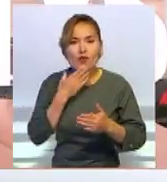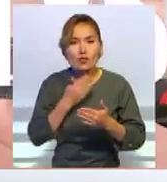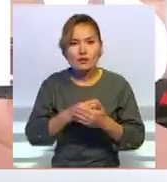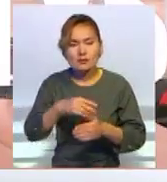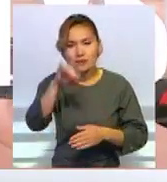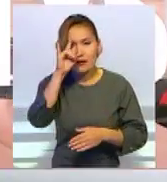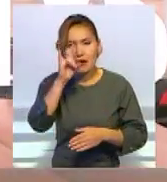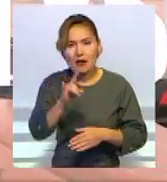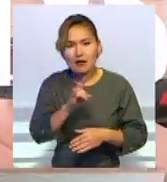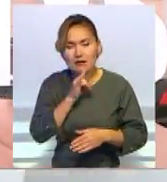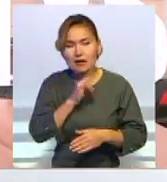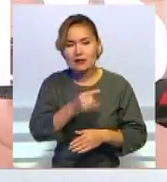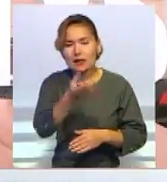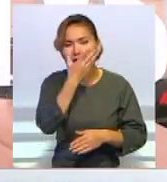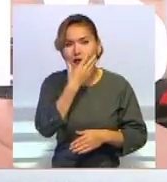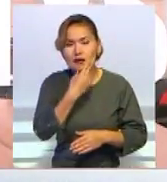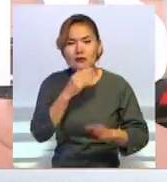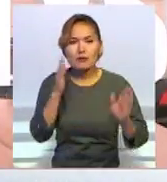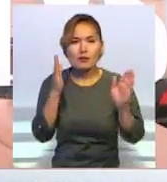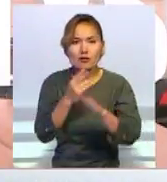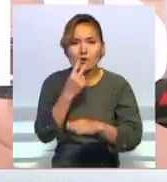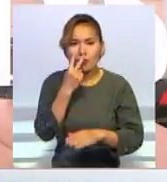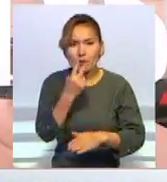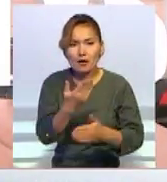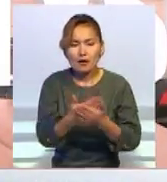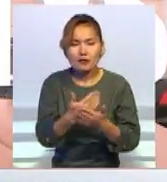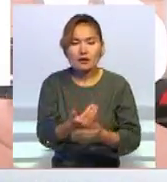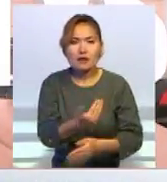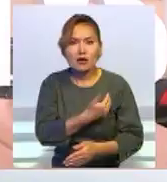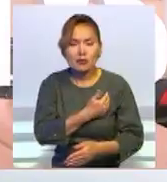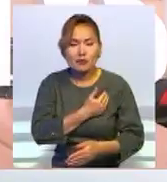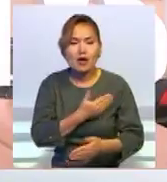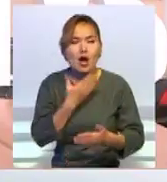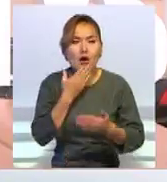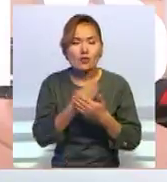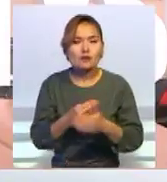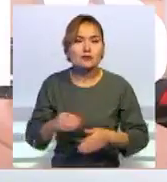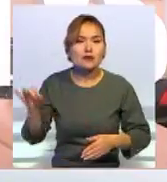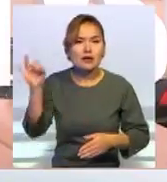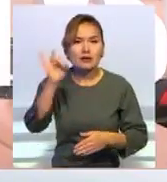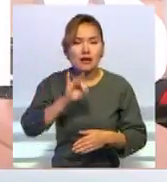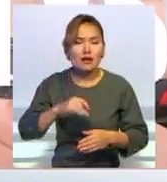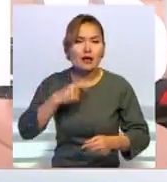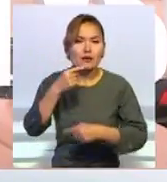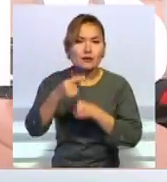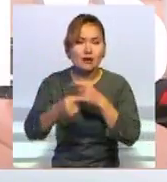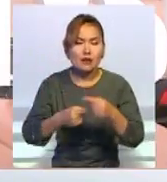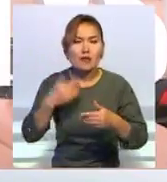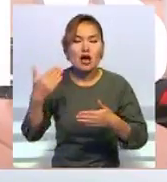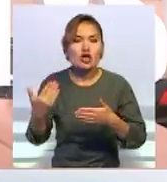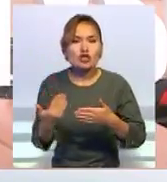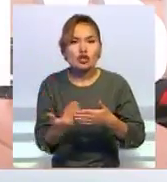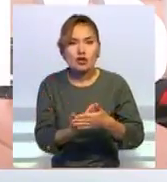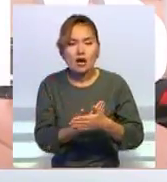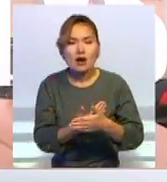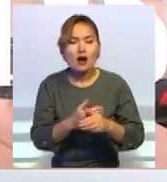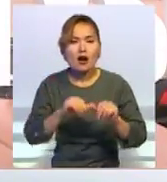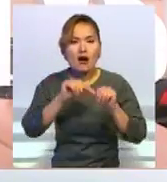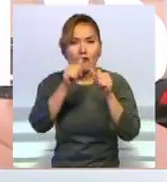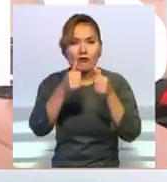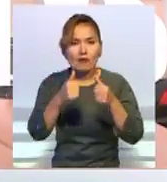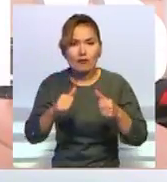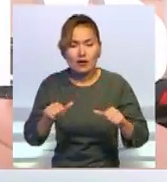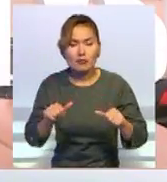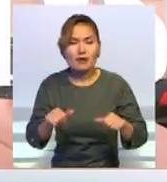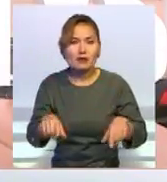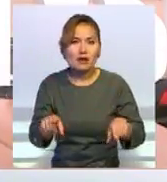рухани жаңғыру бағдарламасының аясында бізде осы біздің дәстүрімізді, тарихымызды ала отырып, жаңа форматта біздің көрермендерімізге көрсету